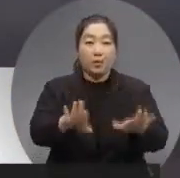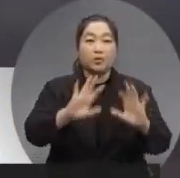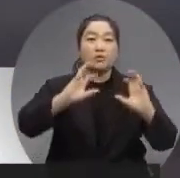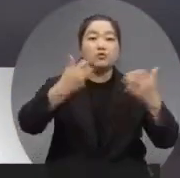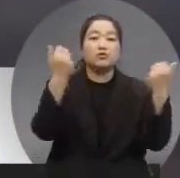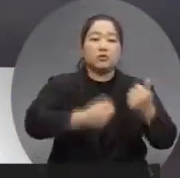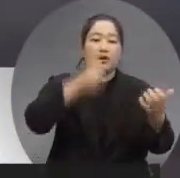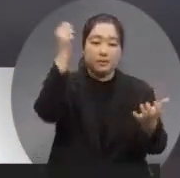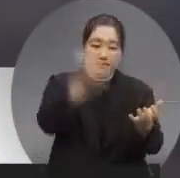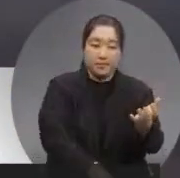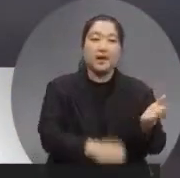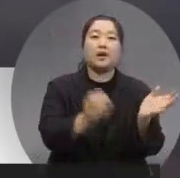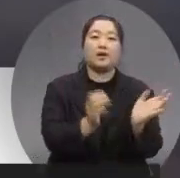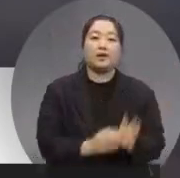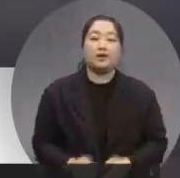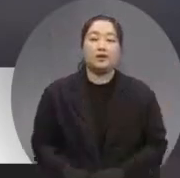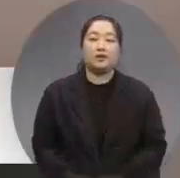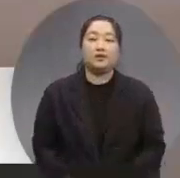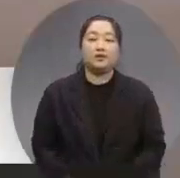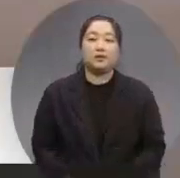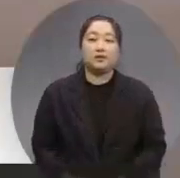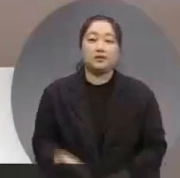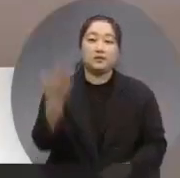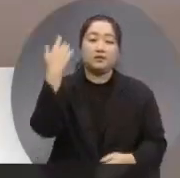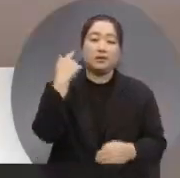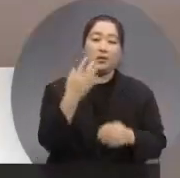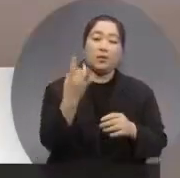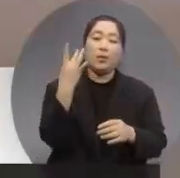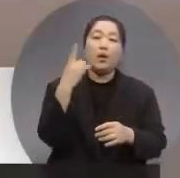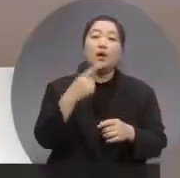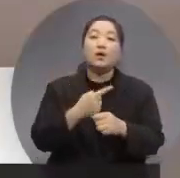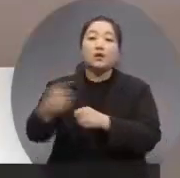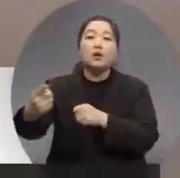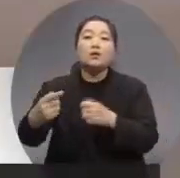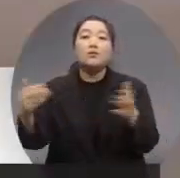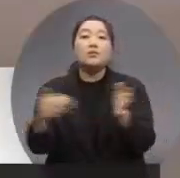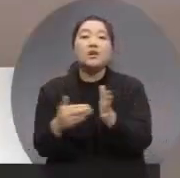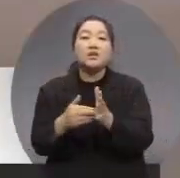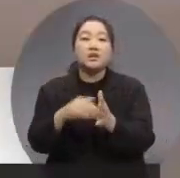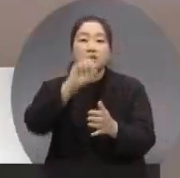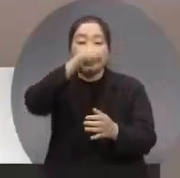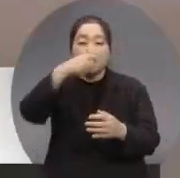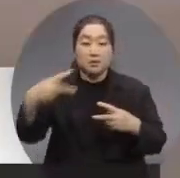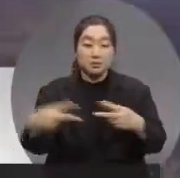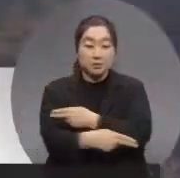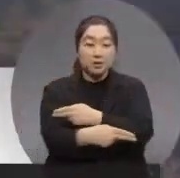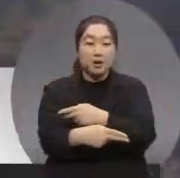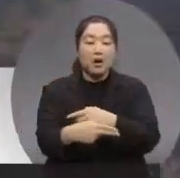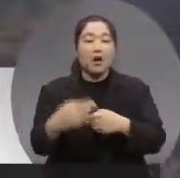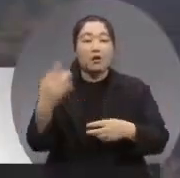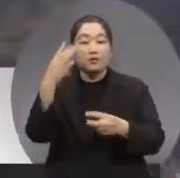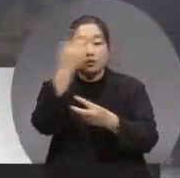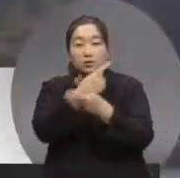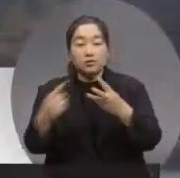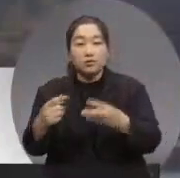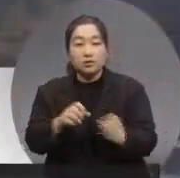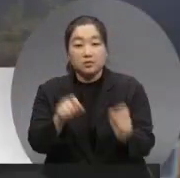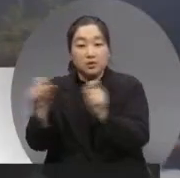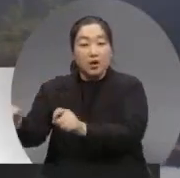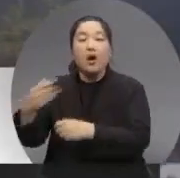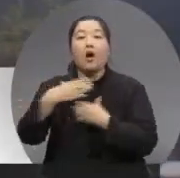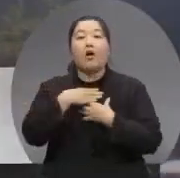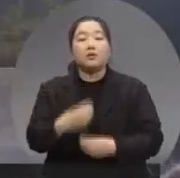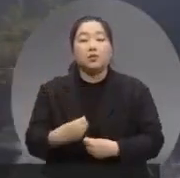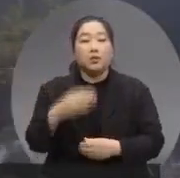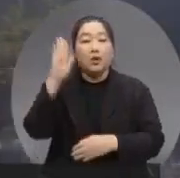국회 본회의를 통과했습니다. 당초 내년이면 끝날 지원이 연장되면서 청주시는 안도했지만 앞으로